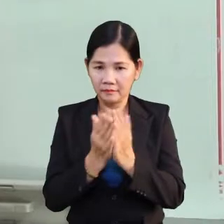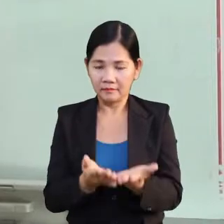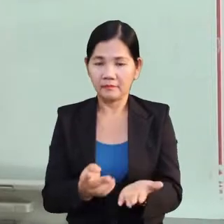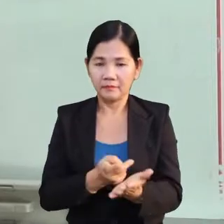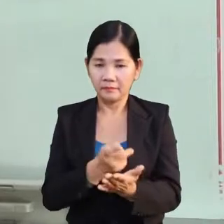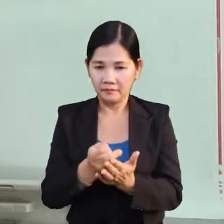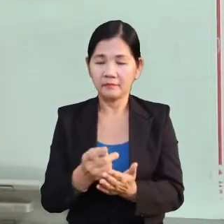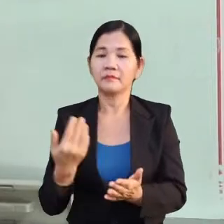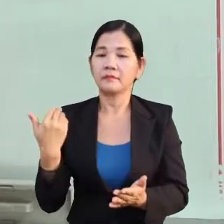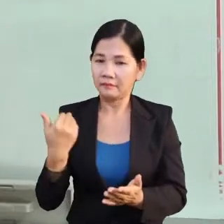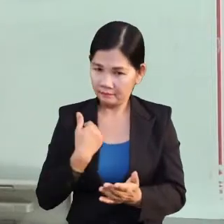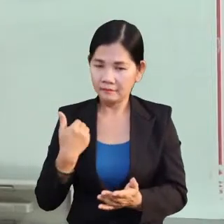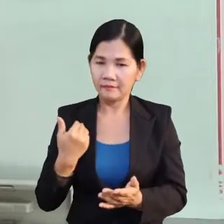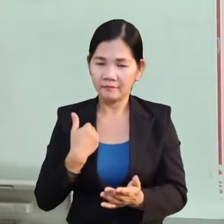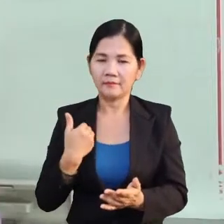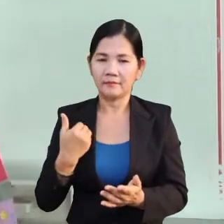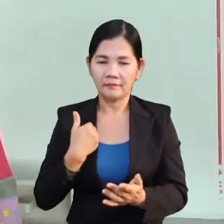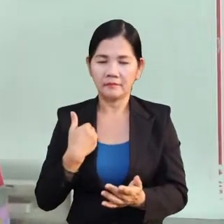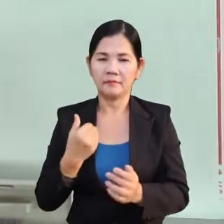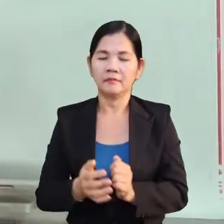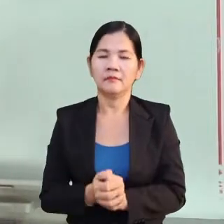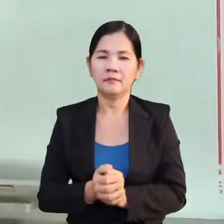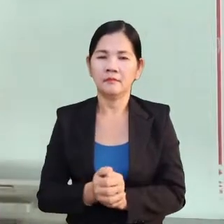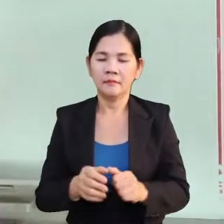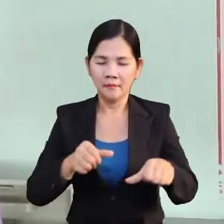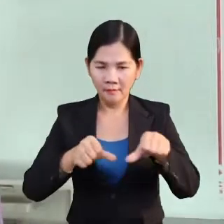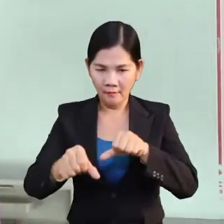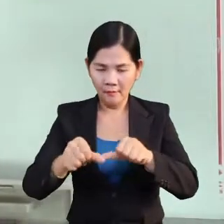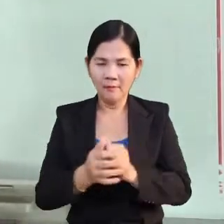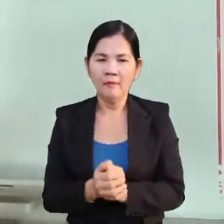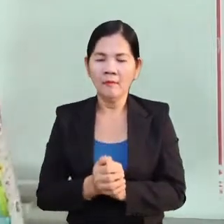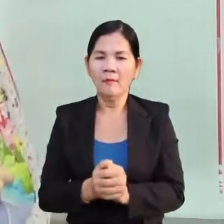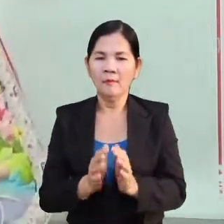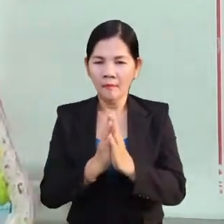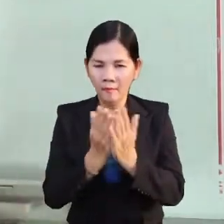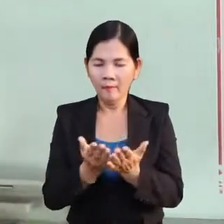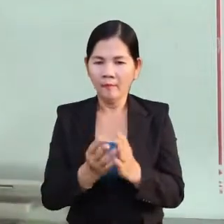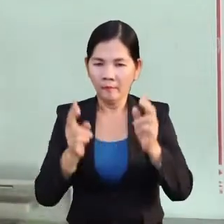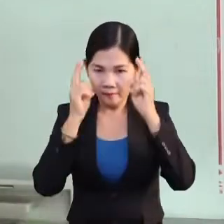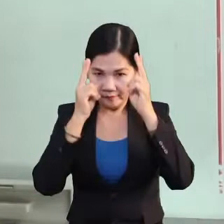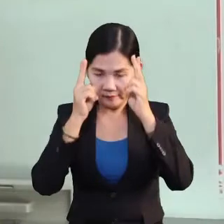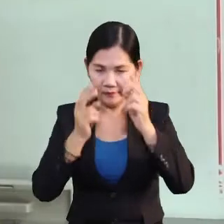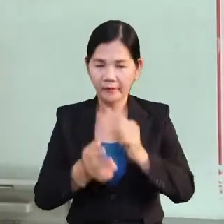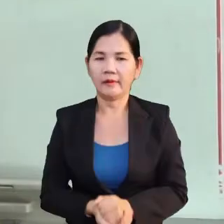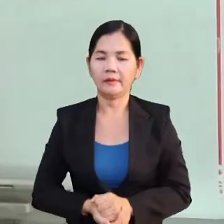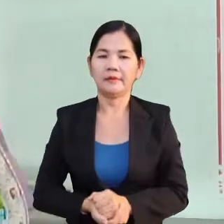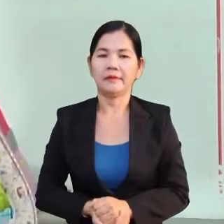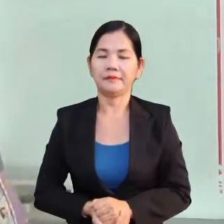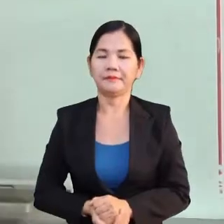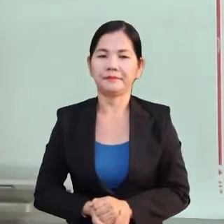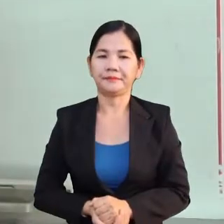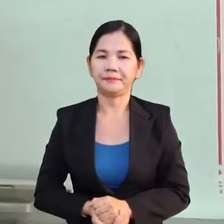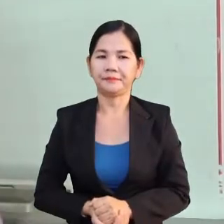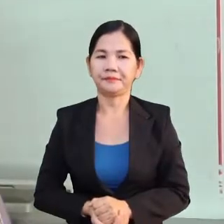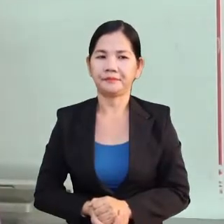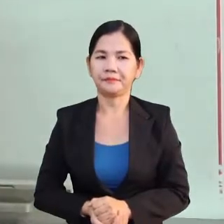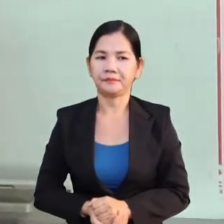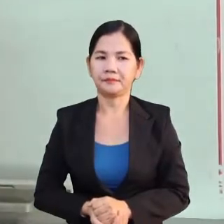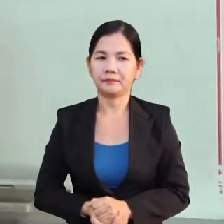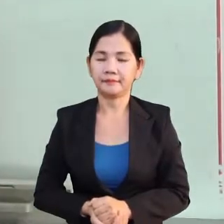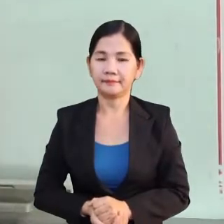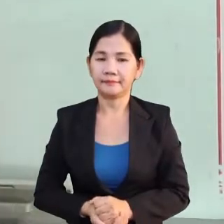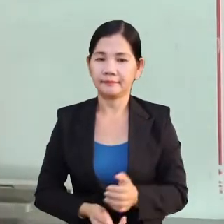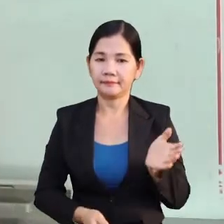នចាមានឥឡូវកូនចាំមើលបន្តតើអ្នកគ្រូនឹងមានសៀវភៅសិក្សាគោលអ្វីទៀតចាអញ្ចឹងកូនមើលមើល